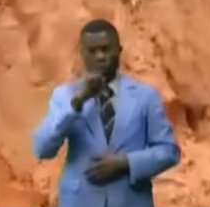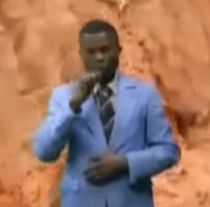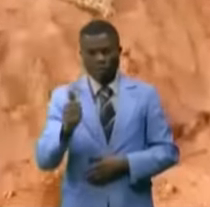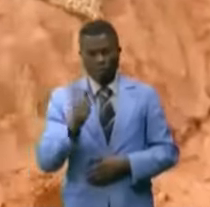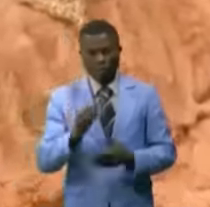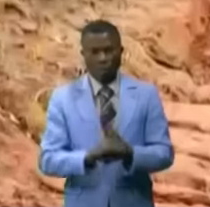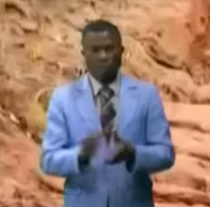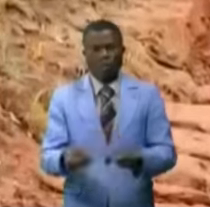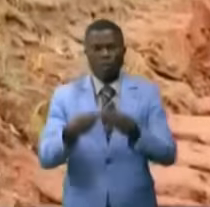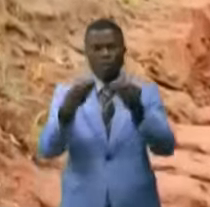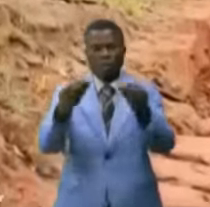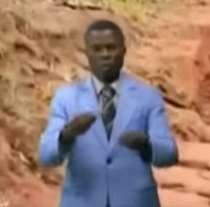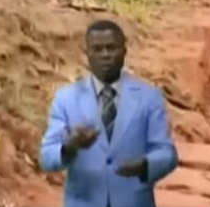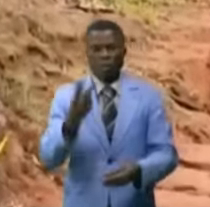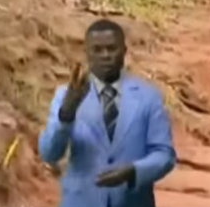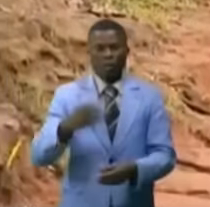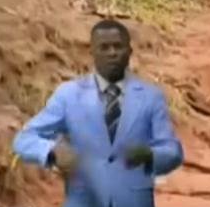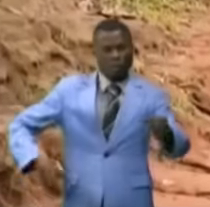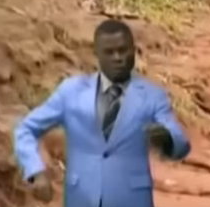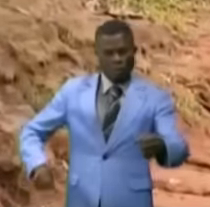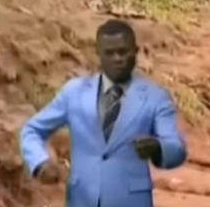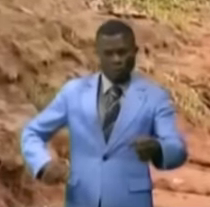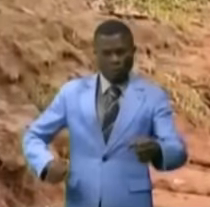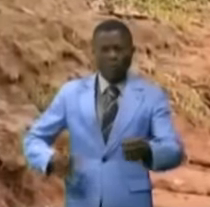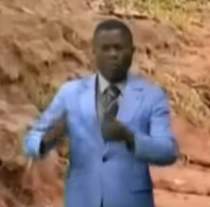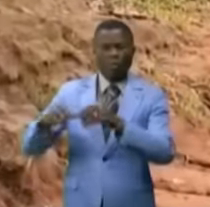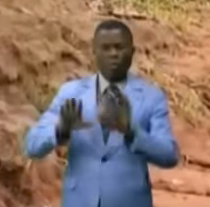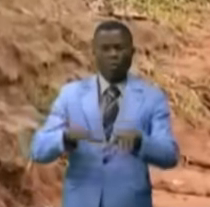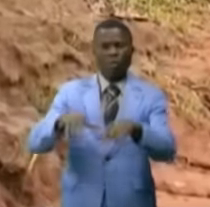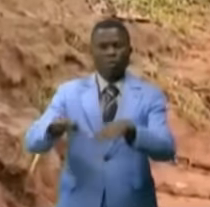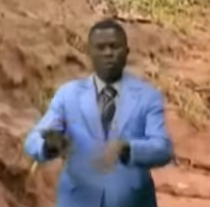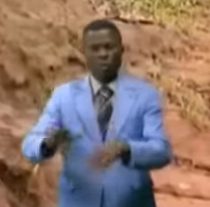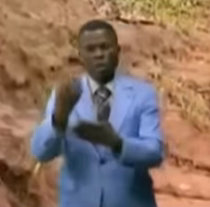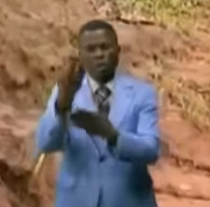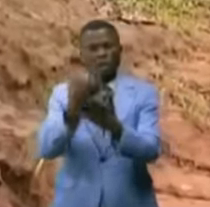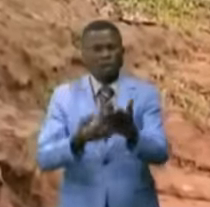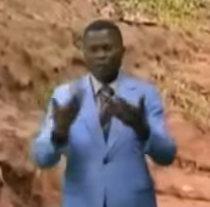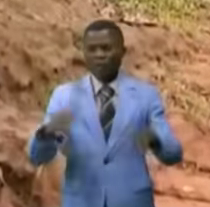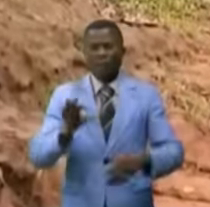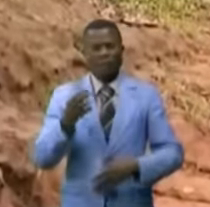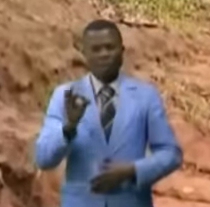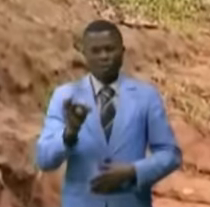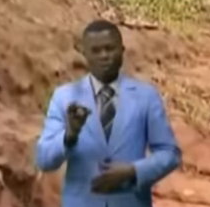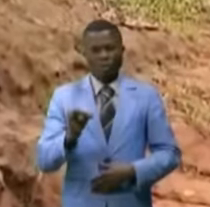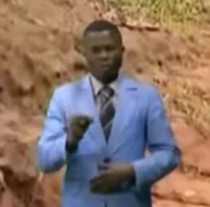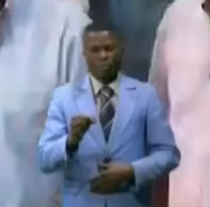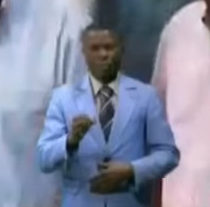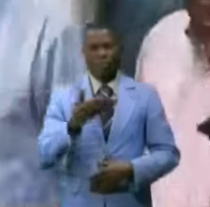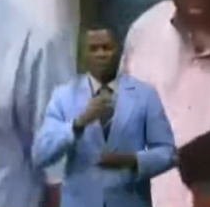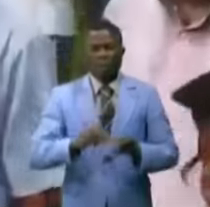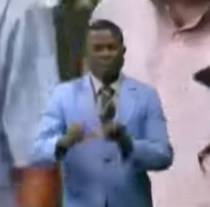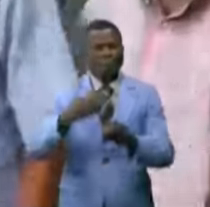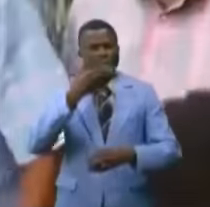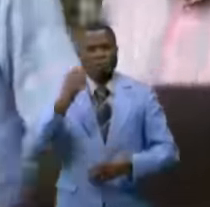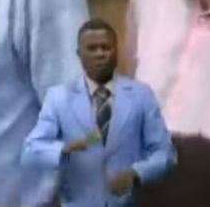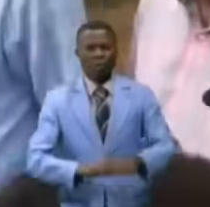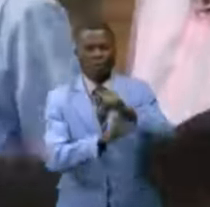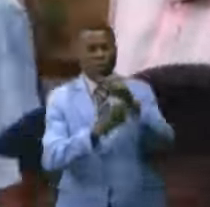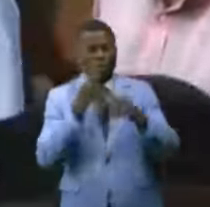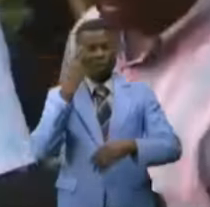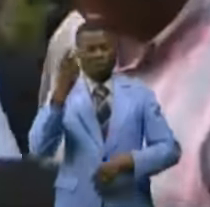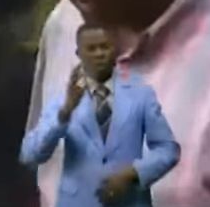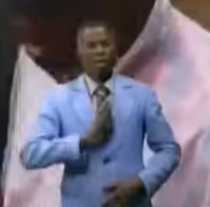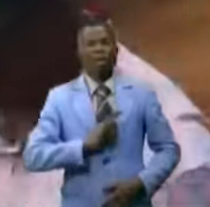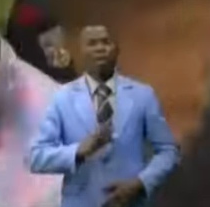la livraison de 2 baleinières pour le trafic fluvial et la liste n'est pas exhaustive. Une belle manière d'accompagner la vision du